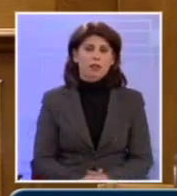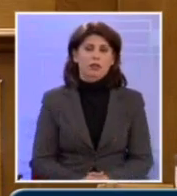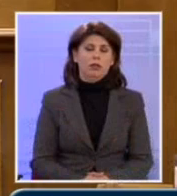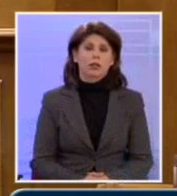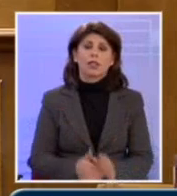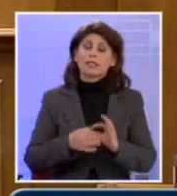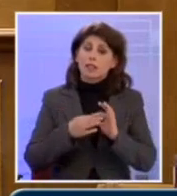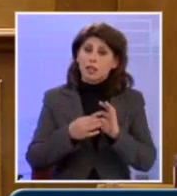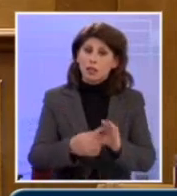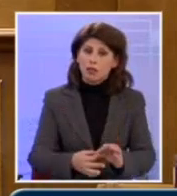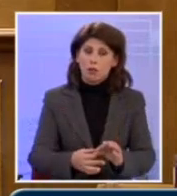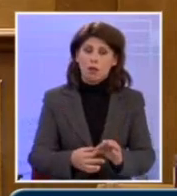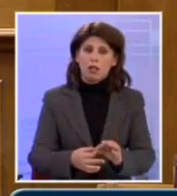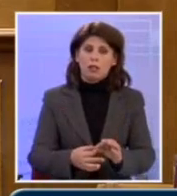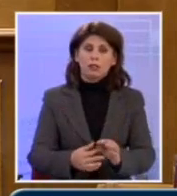Συνεχίζουμε